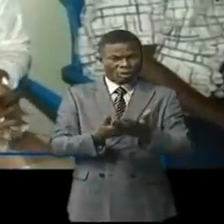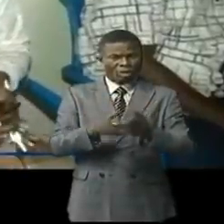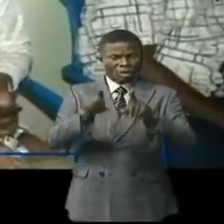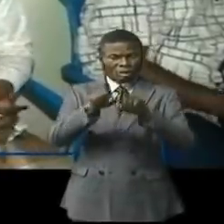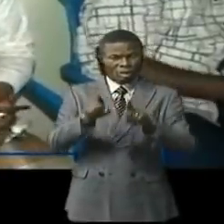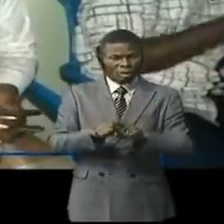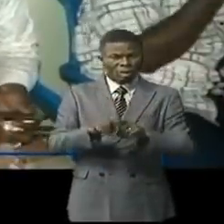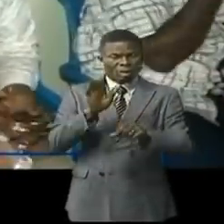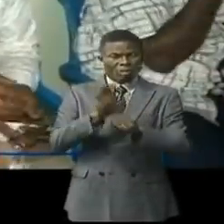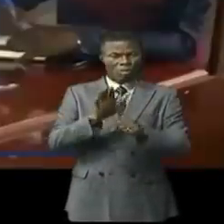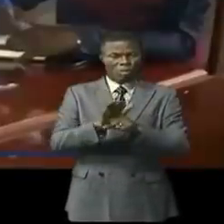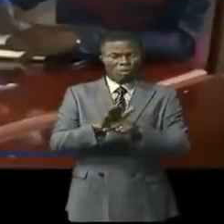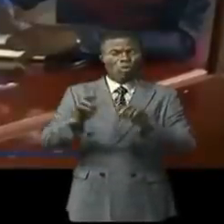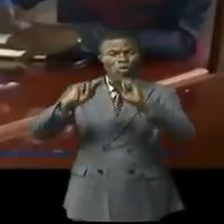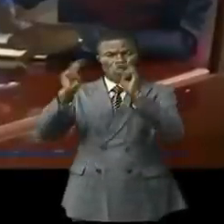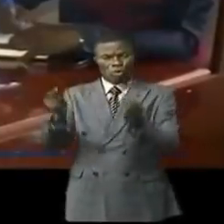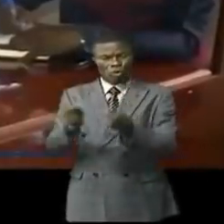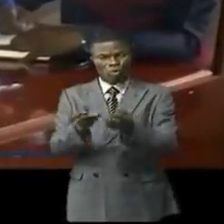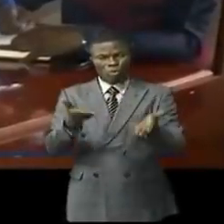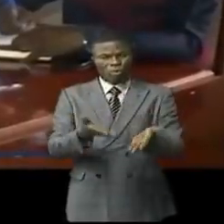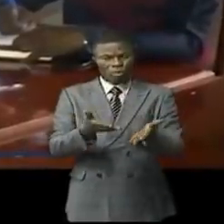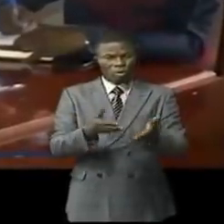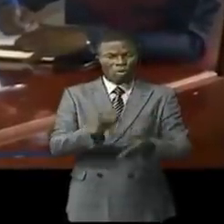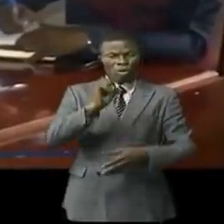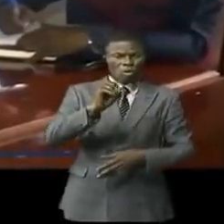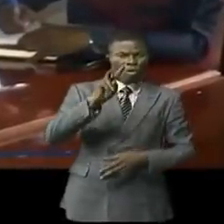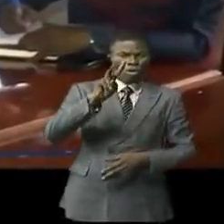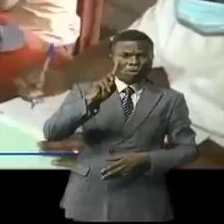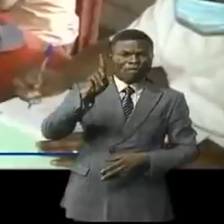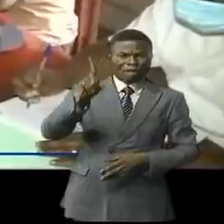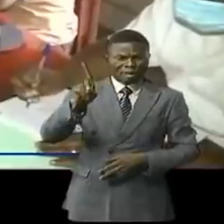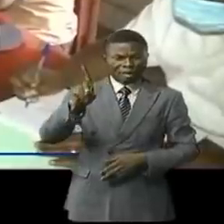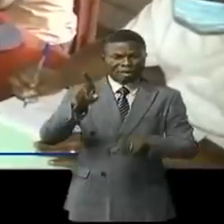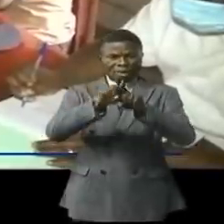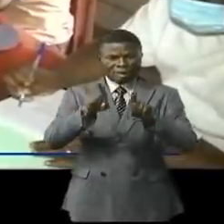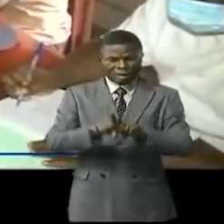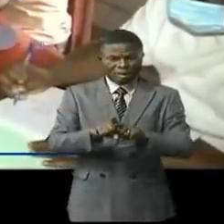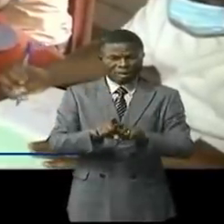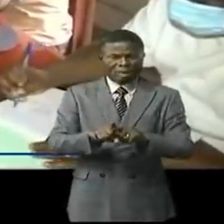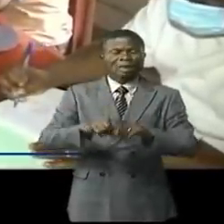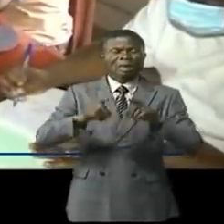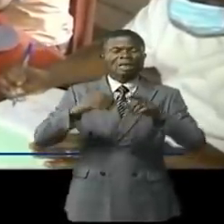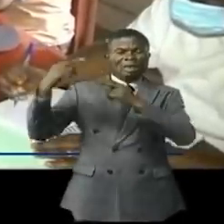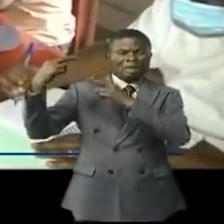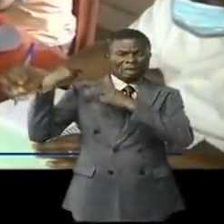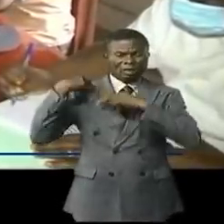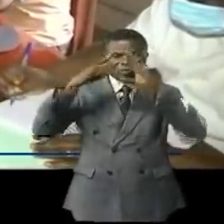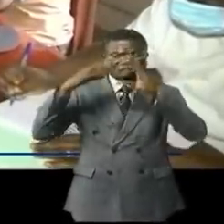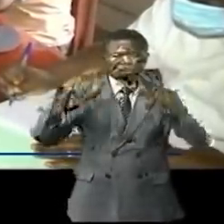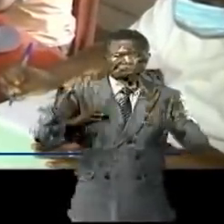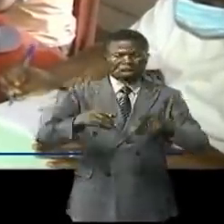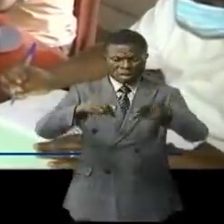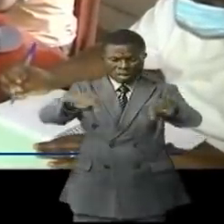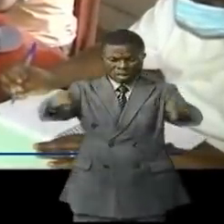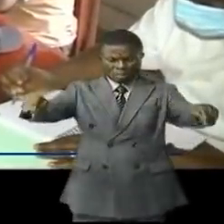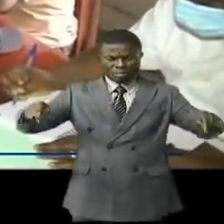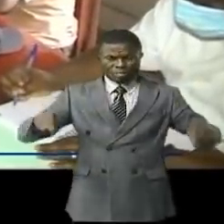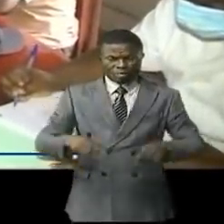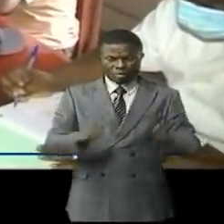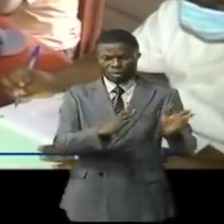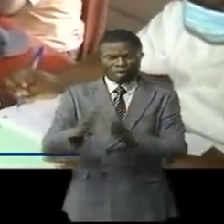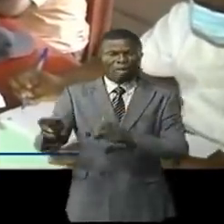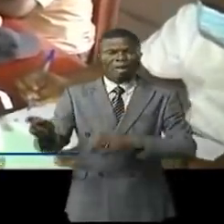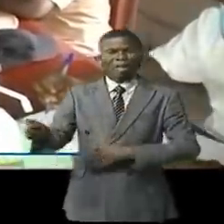ses différentes parties prenantes, dont l'office de voirie et drainage, le titre immobilier, les cadastres, l'aménagement